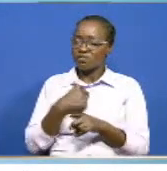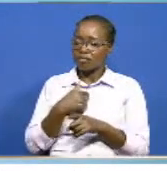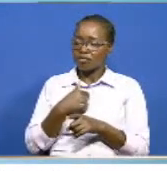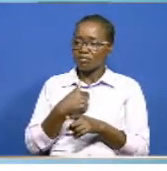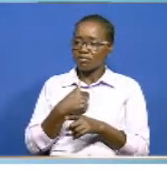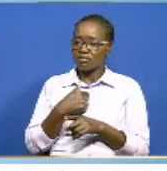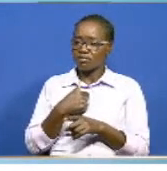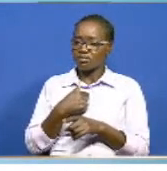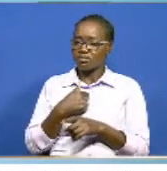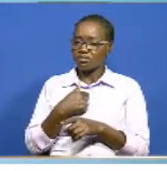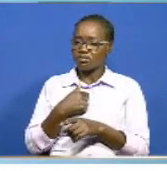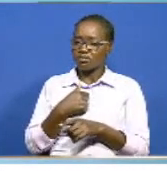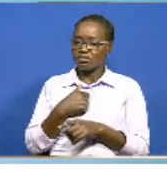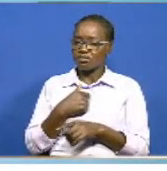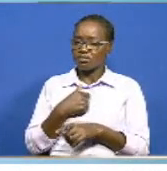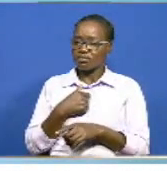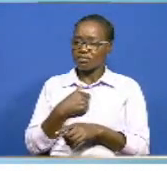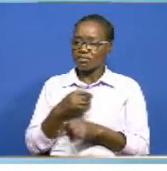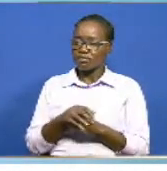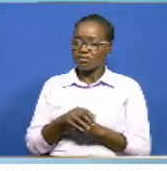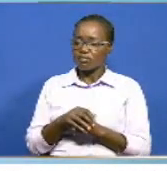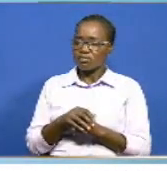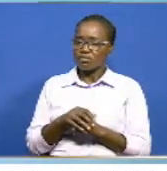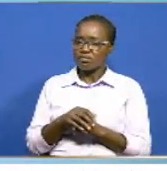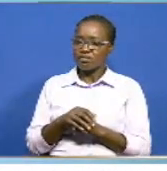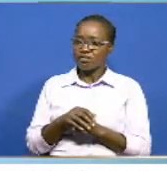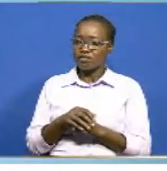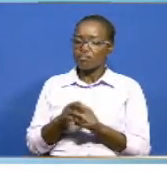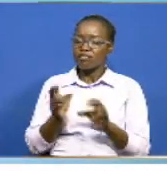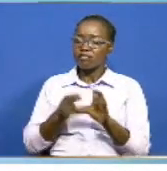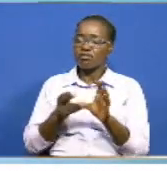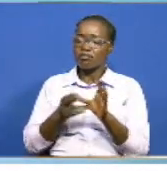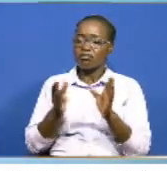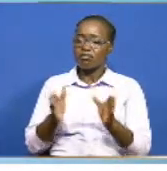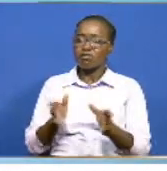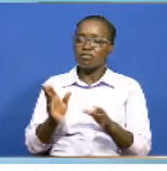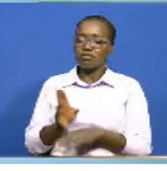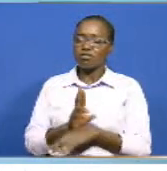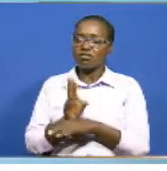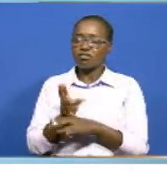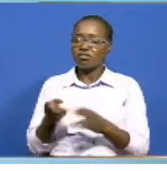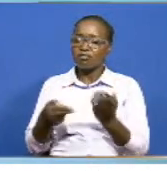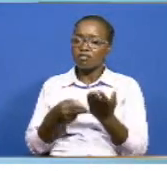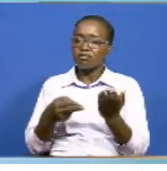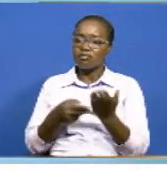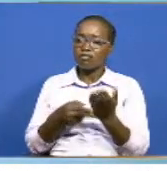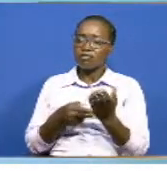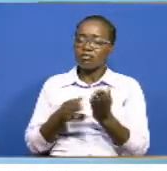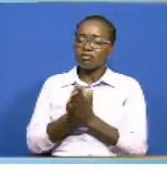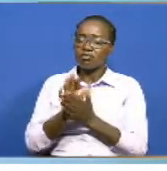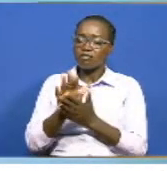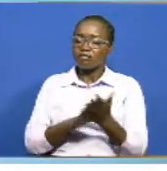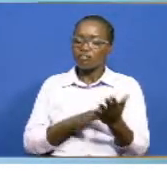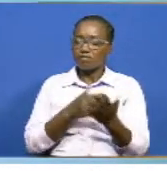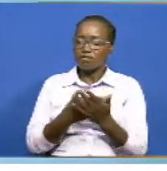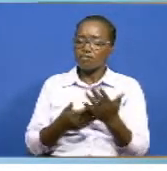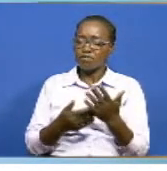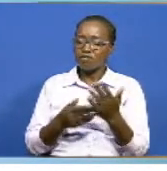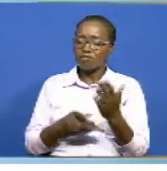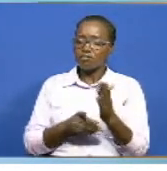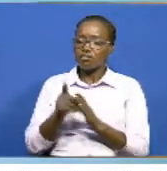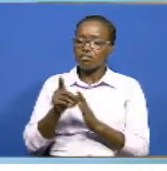kama mmoja ambao ni wachezaji katika mchezo huu wa kutumia teknolojia na mitandao ya kijamii katika